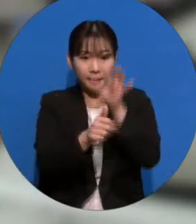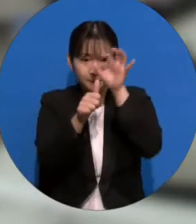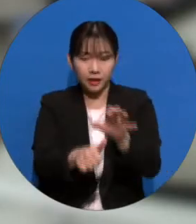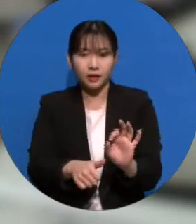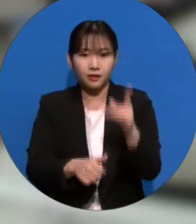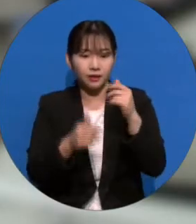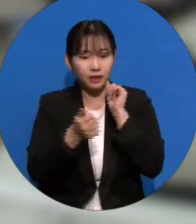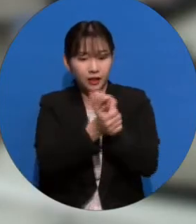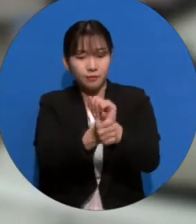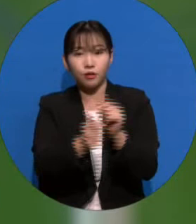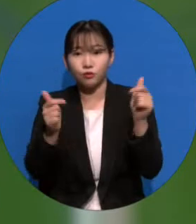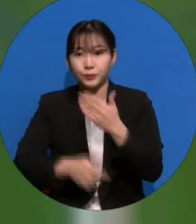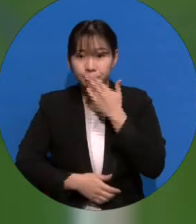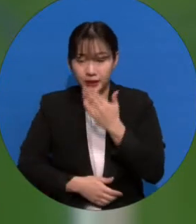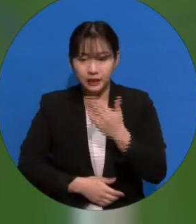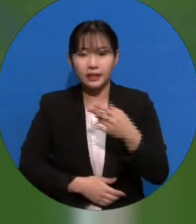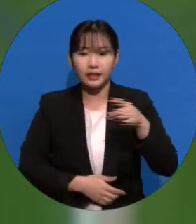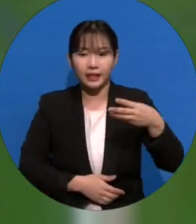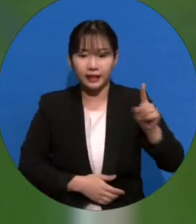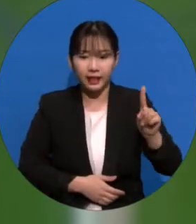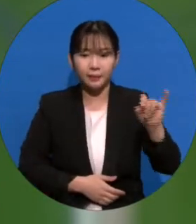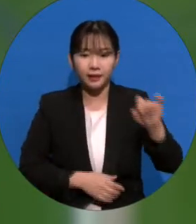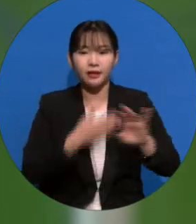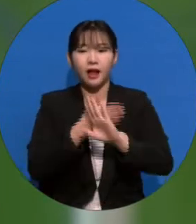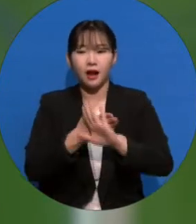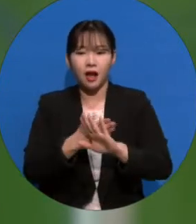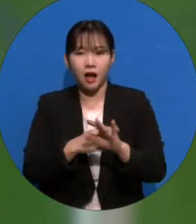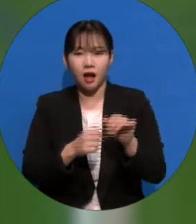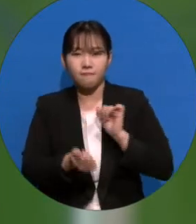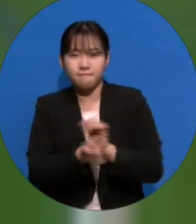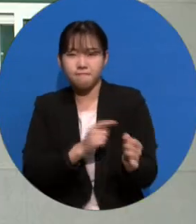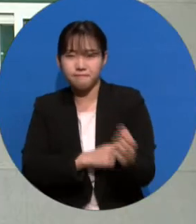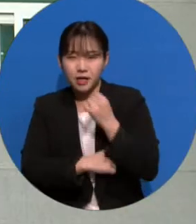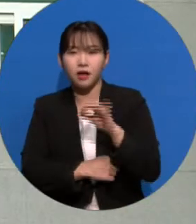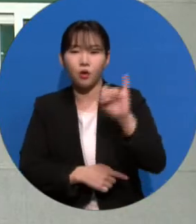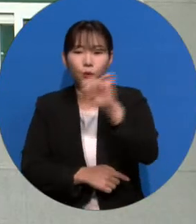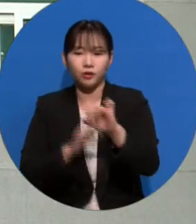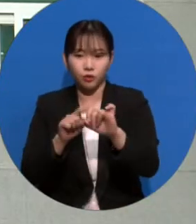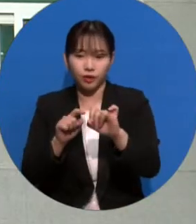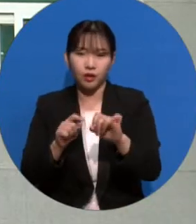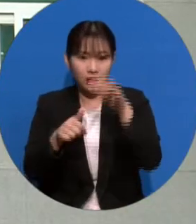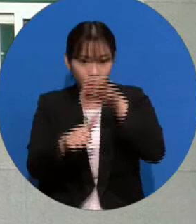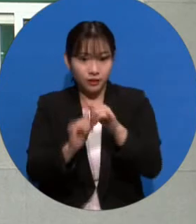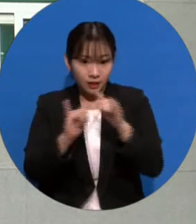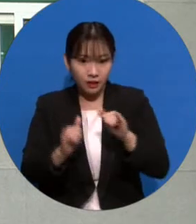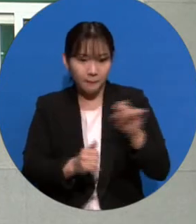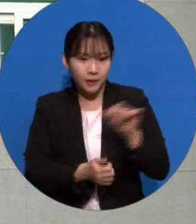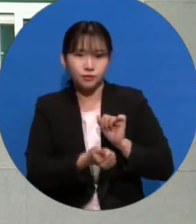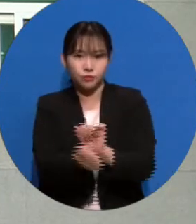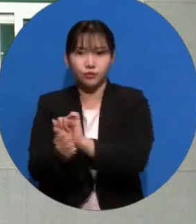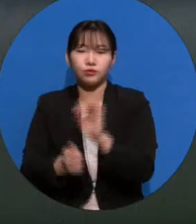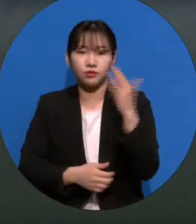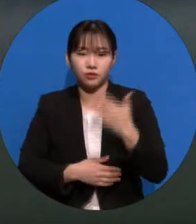통해 감염률을 낮출 수 있었던 델타 변이와 달리 전파력이 강한 오미크론은 격리자들도 빠르게 감염시키고